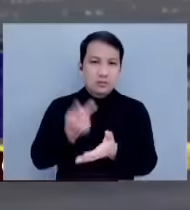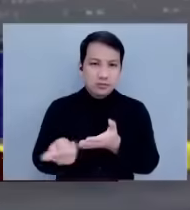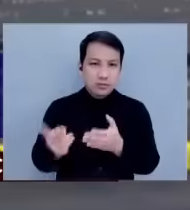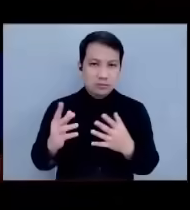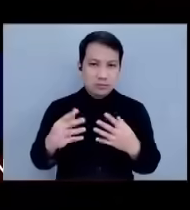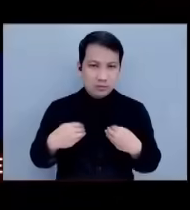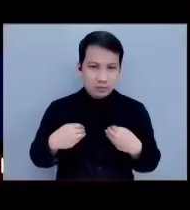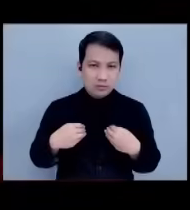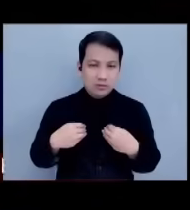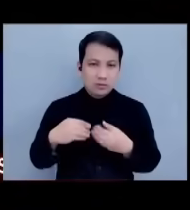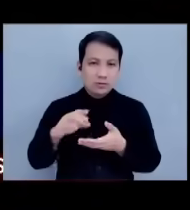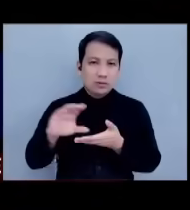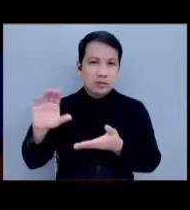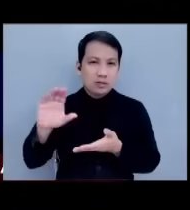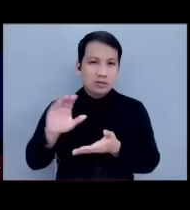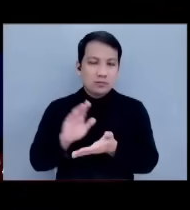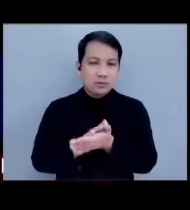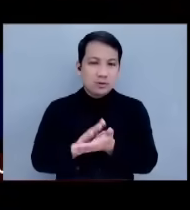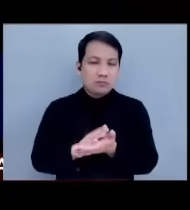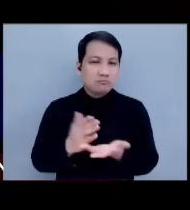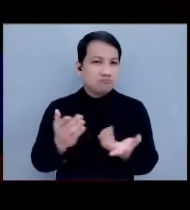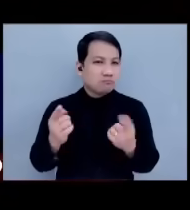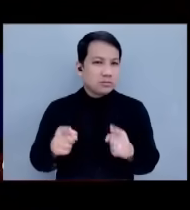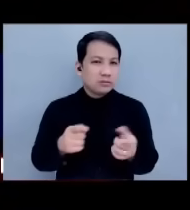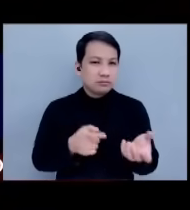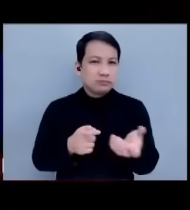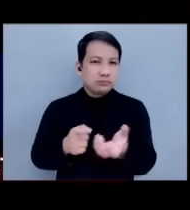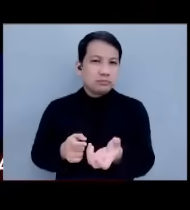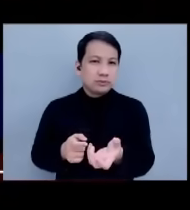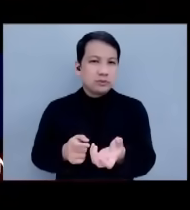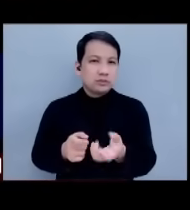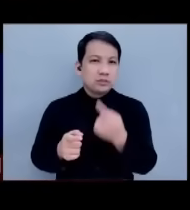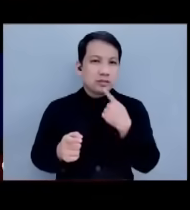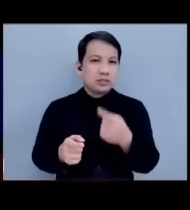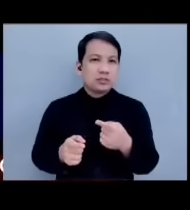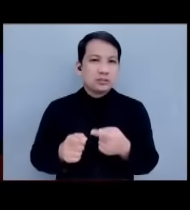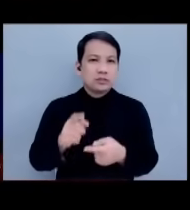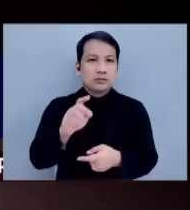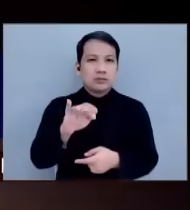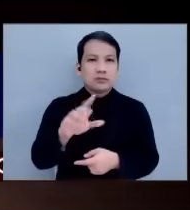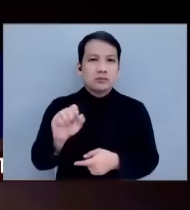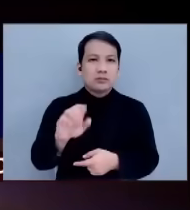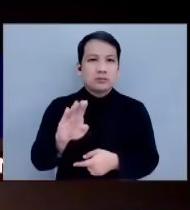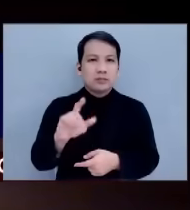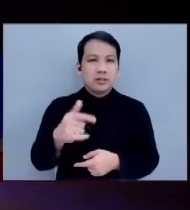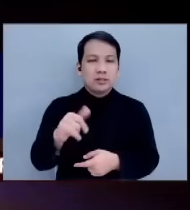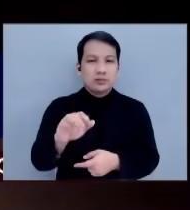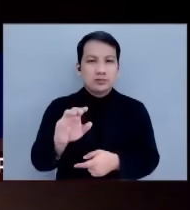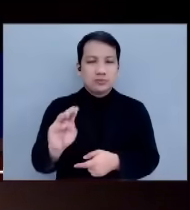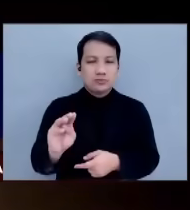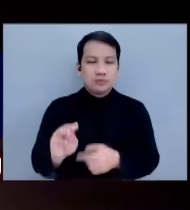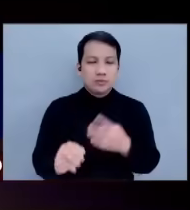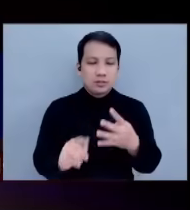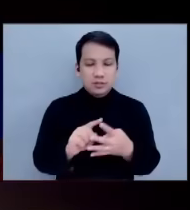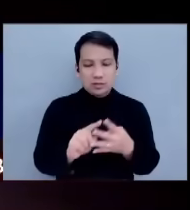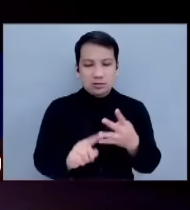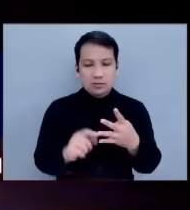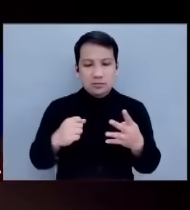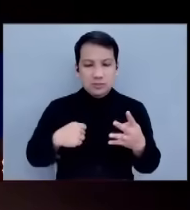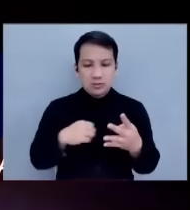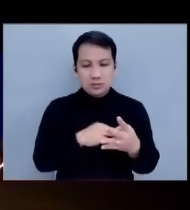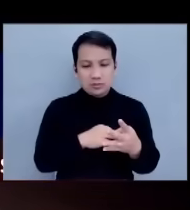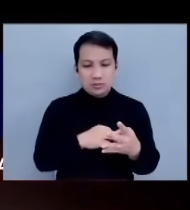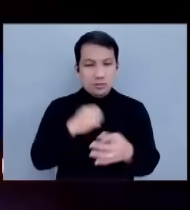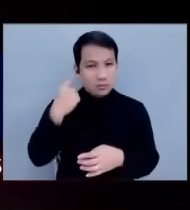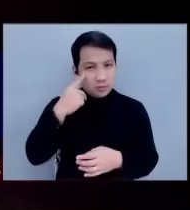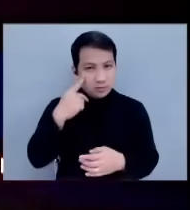universidad. May insidente rin ng pamamaril sa isang shopping street sa Brussels, Belgium. Apat ang sugatan kabilang ang staff ng isang politiko sa